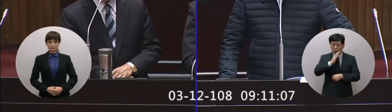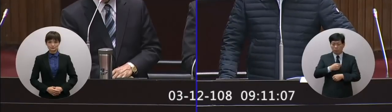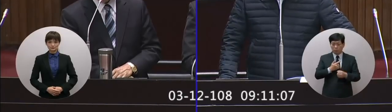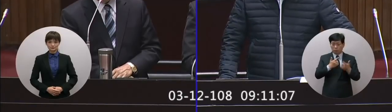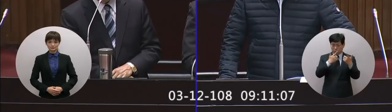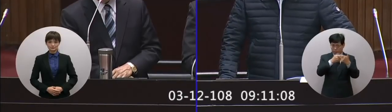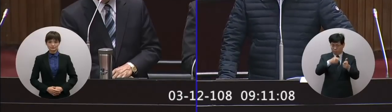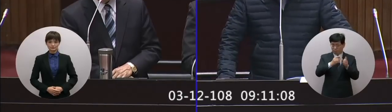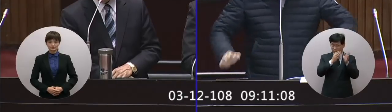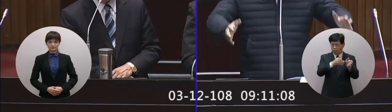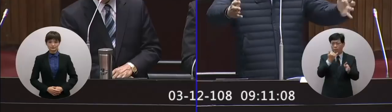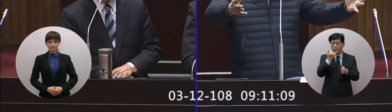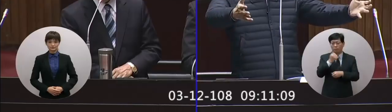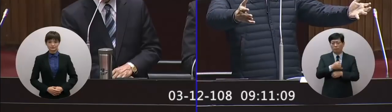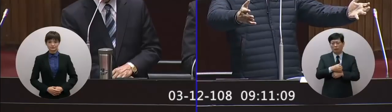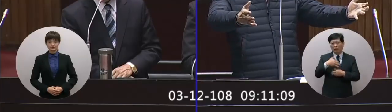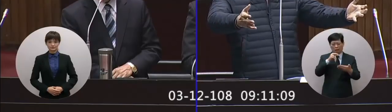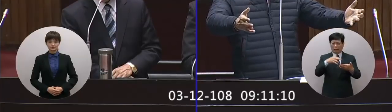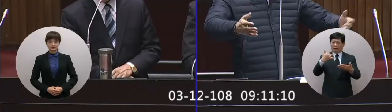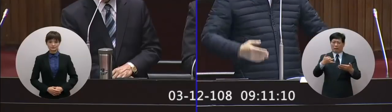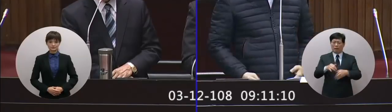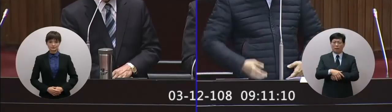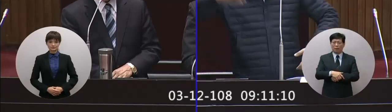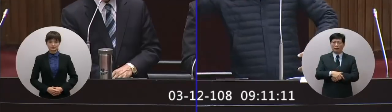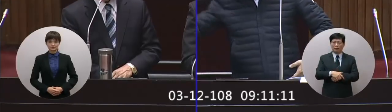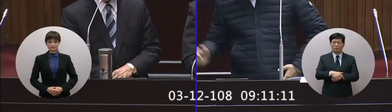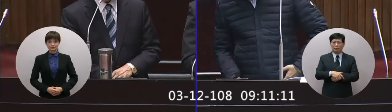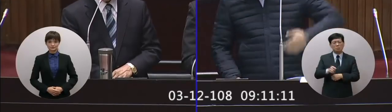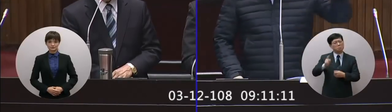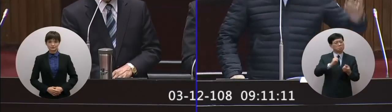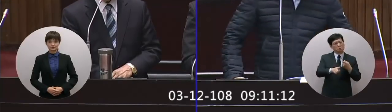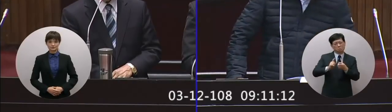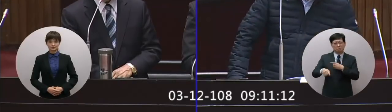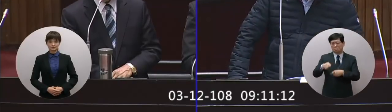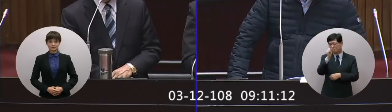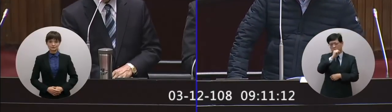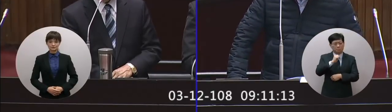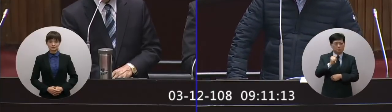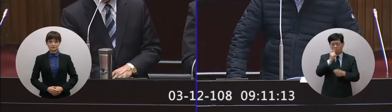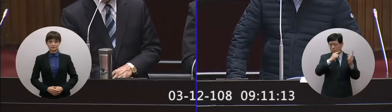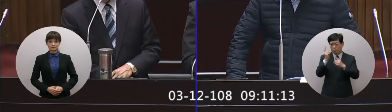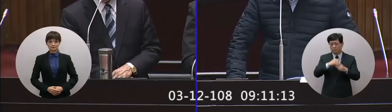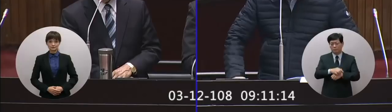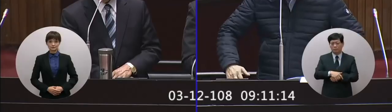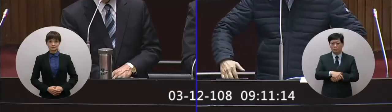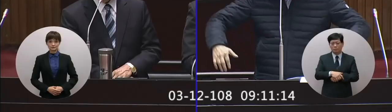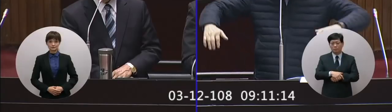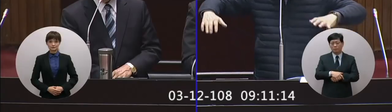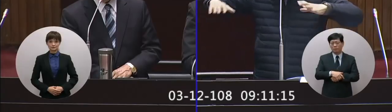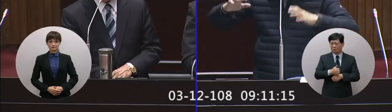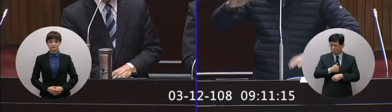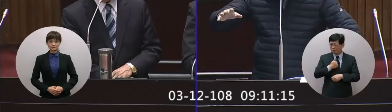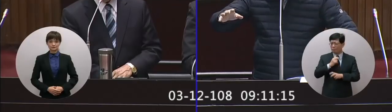这个方向，不要没有看到版本，那个也不行，那个也不行。我不骗